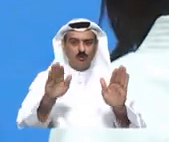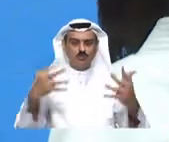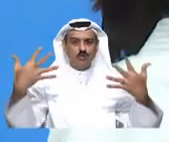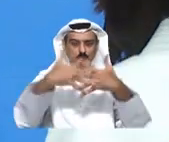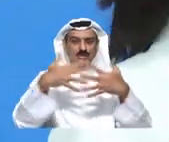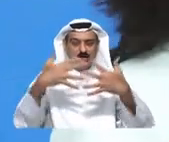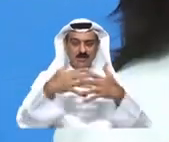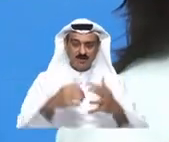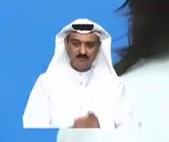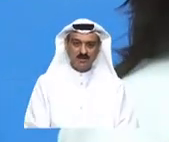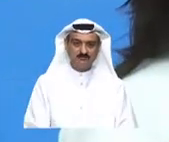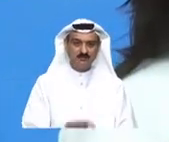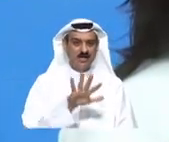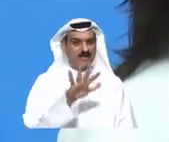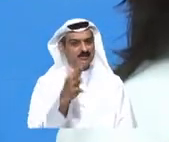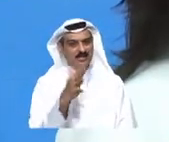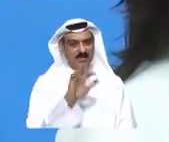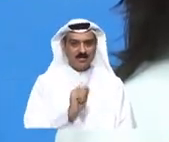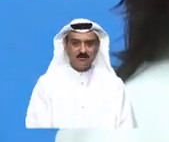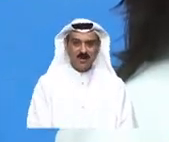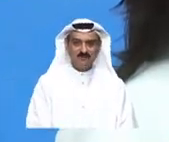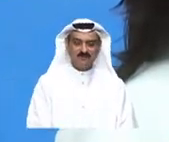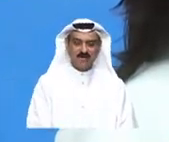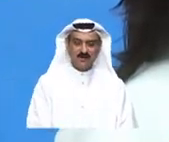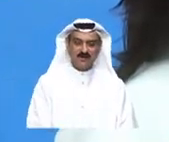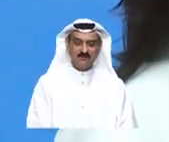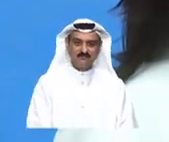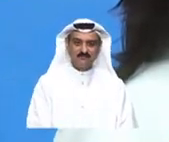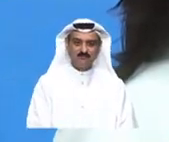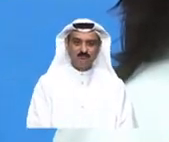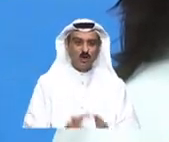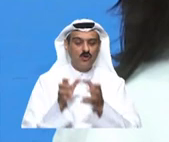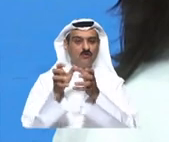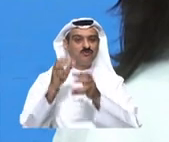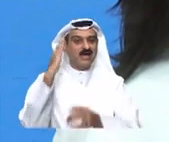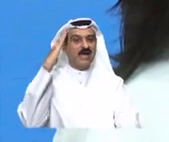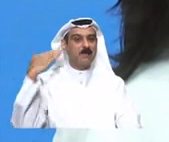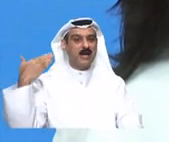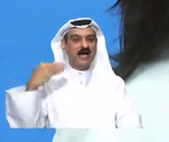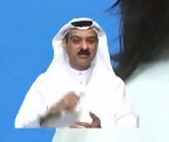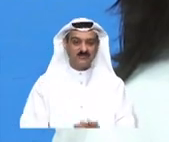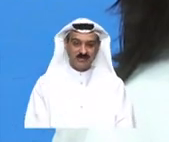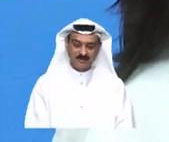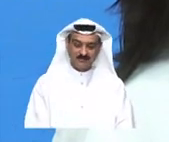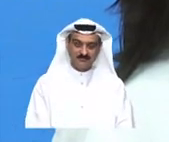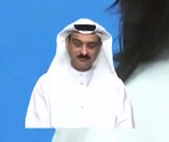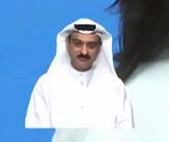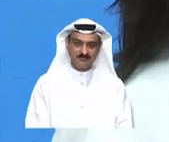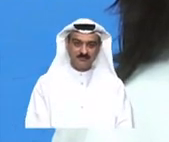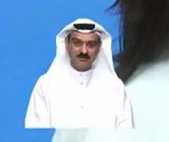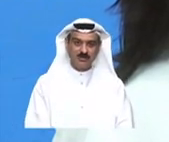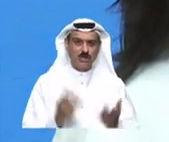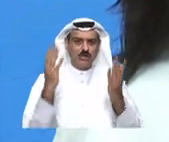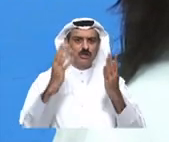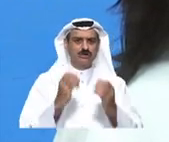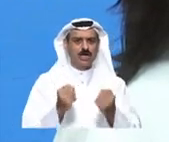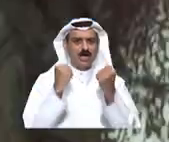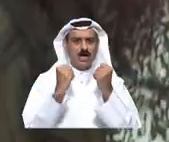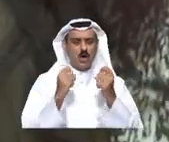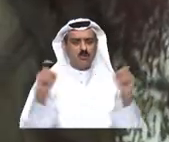يعني تقريبا الأغلب اللي عندهم يعني فرق بنات. وأشوف إن شاء الله المنافسة إن شاء الله بينهم